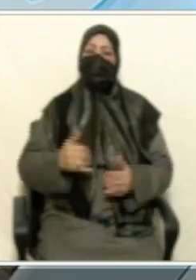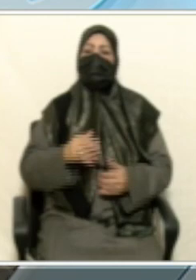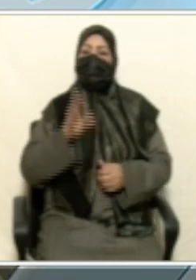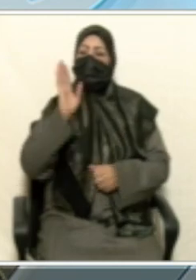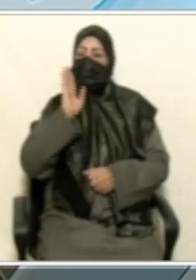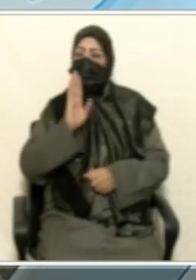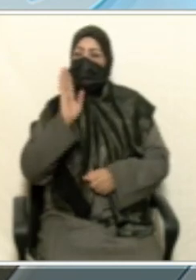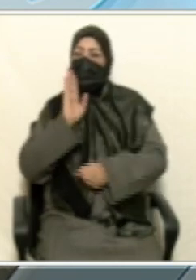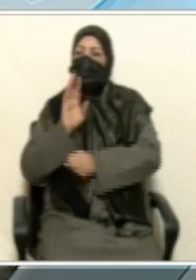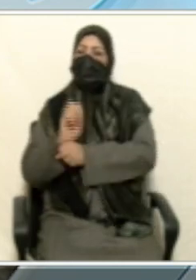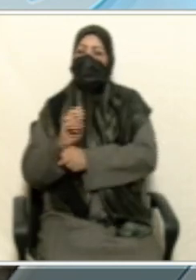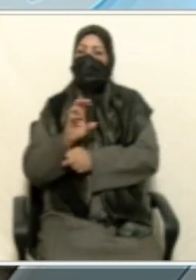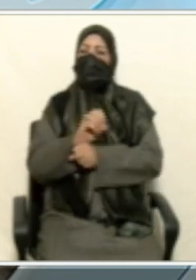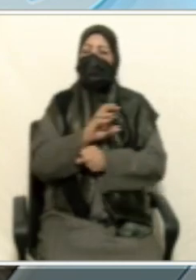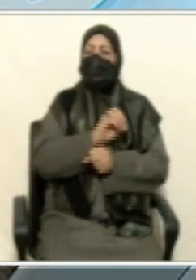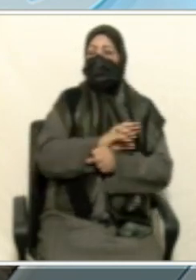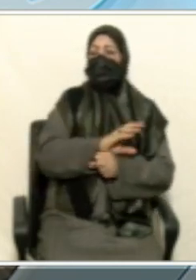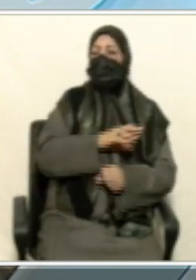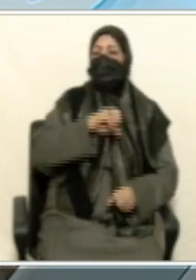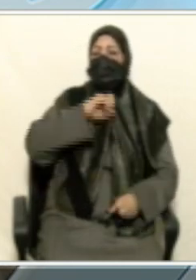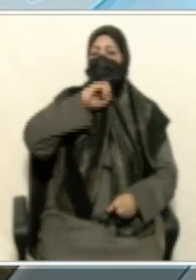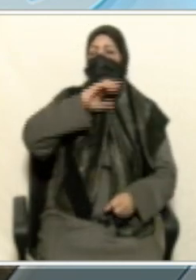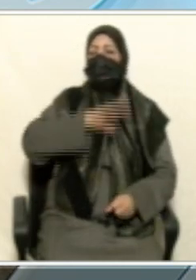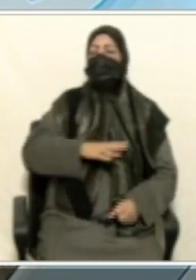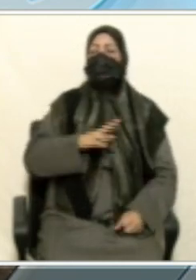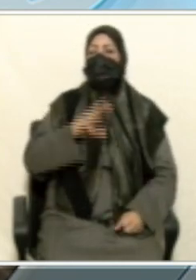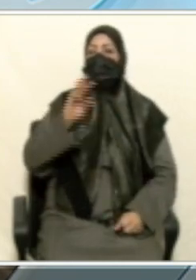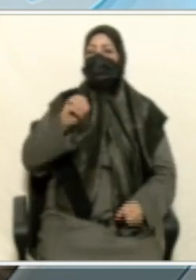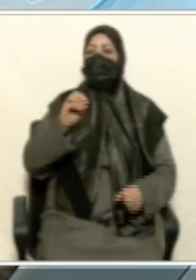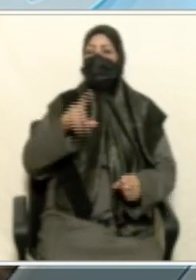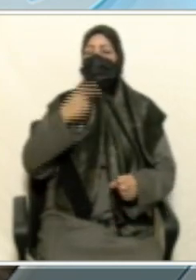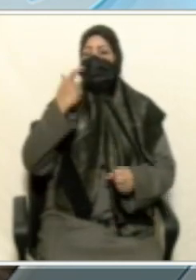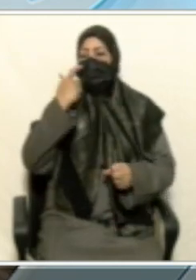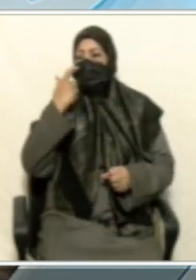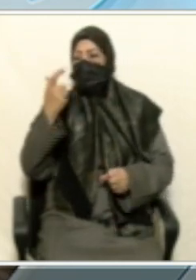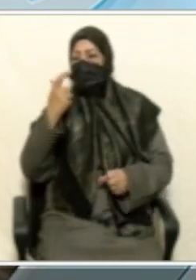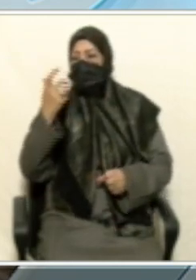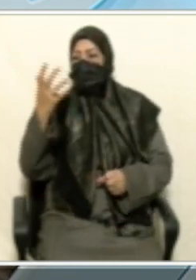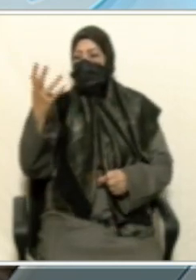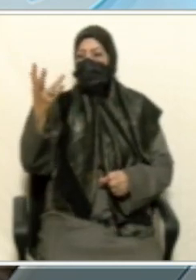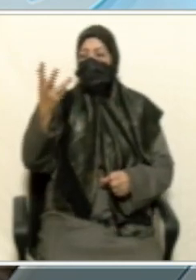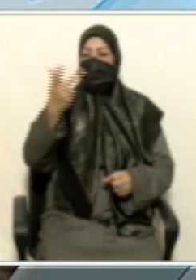وتدريسه أن يجذب انتباههم إلى خطورة الأمر الذي سيذكره.